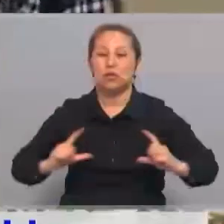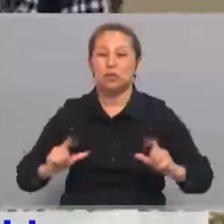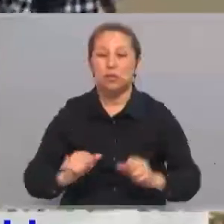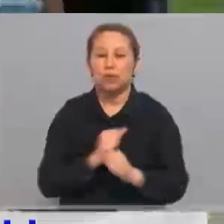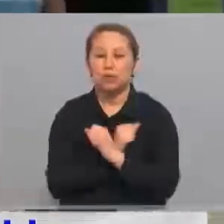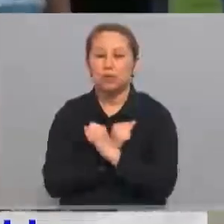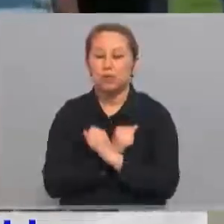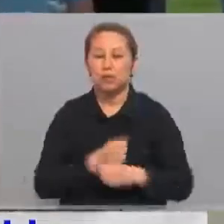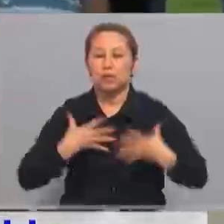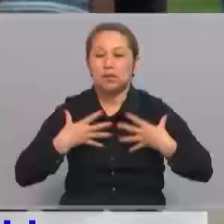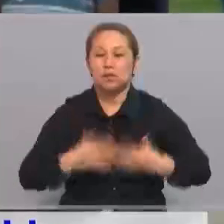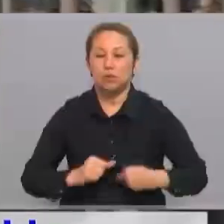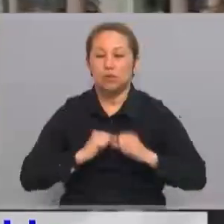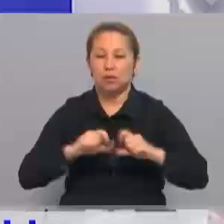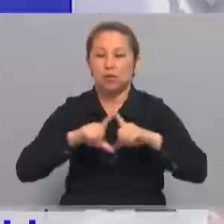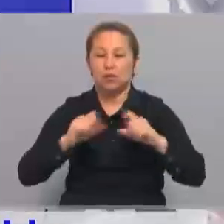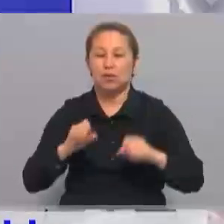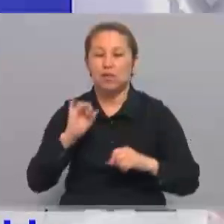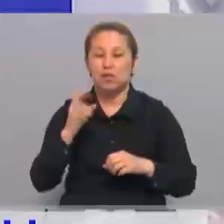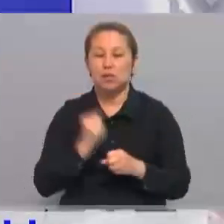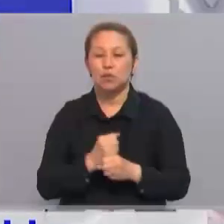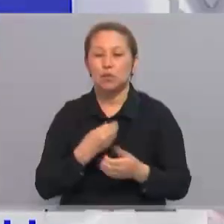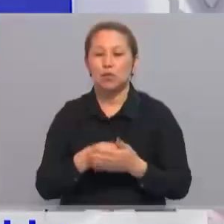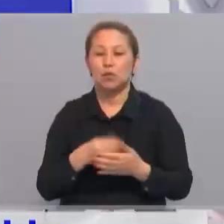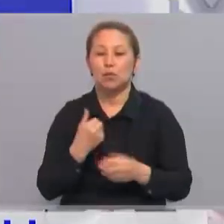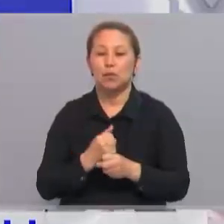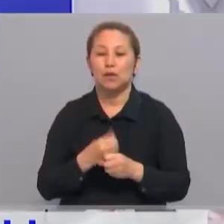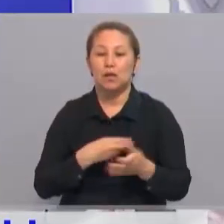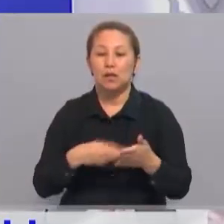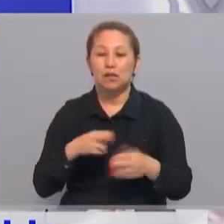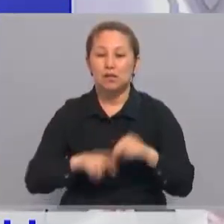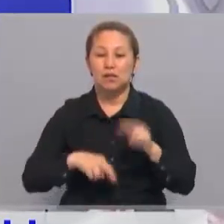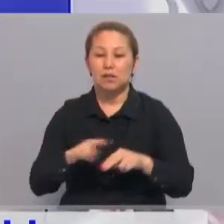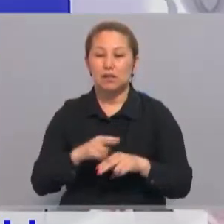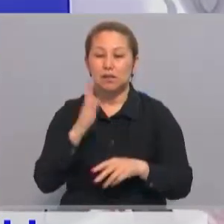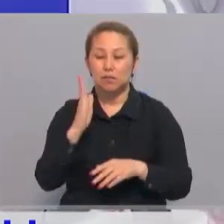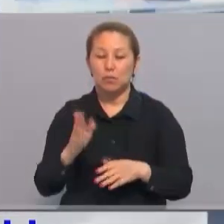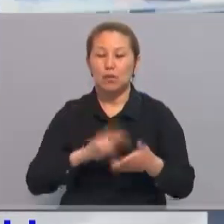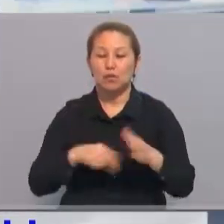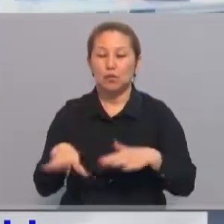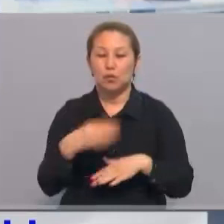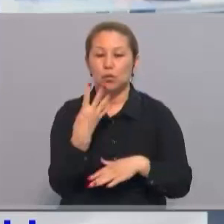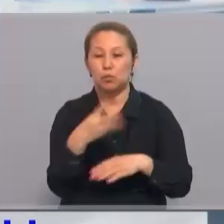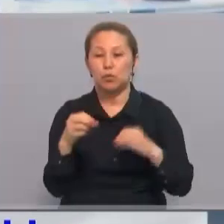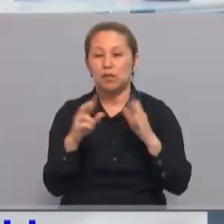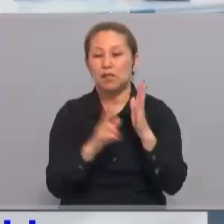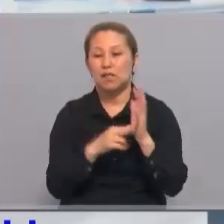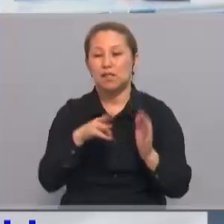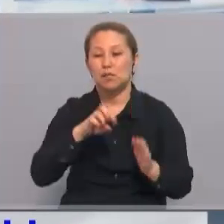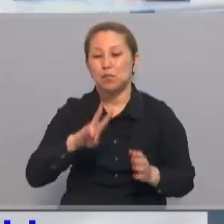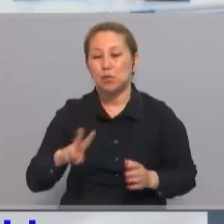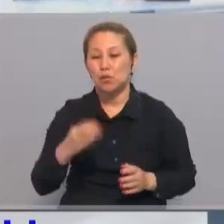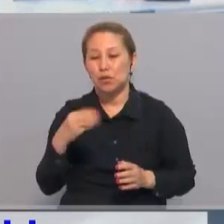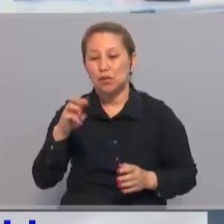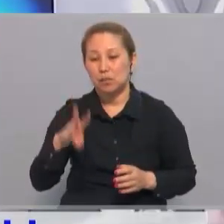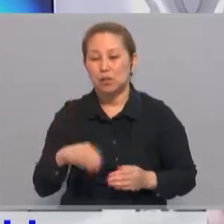және денсаулық сақтау нысандары, инженерлік инфрақұрылымы да салынбақ. Сондай осы аумақта жалпы 4,8 миллион шаршы